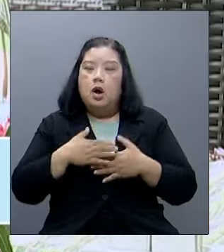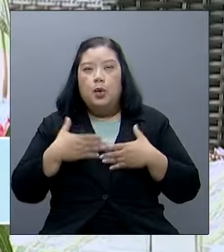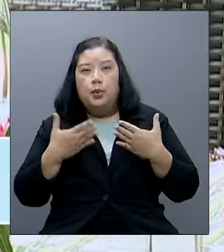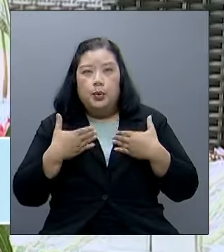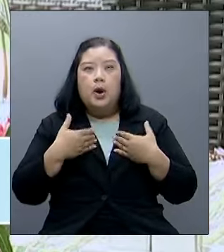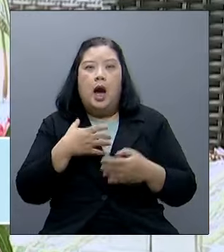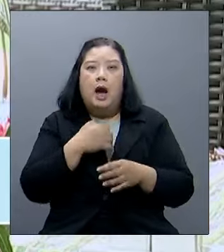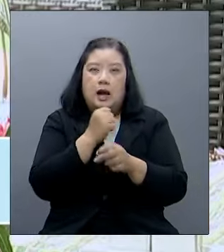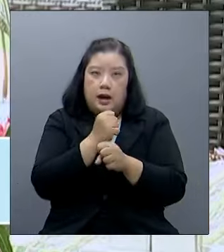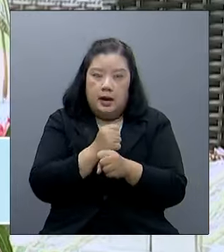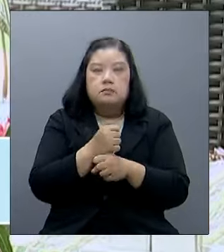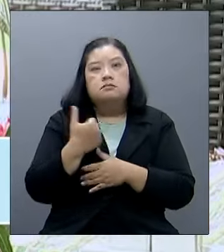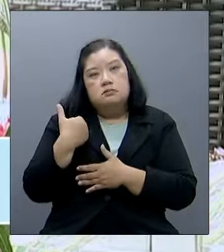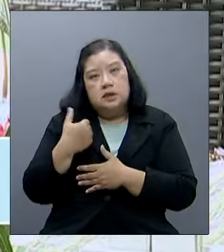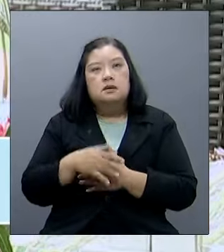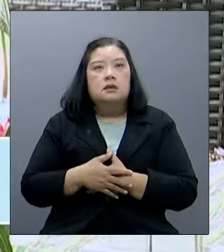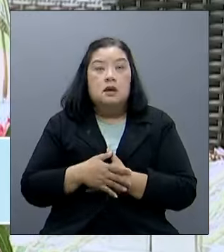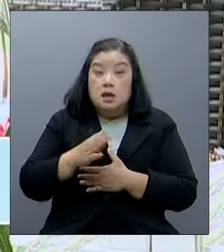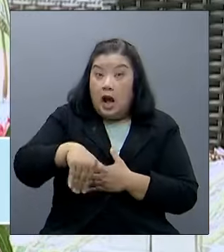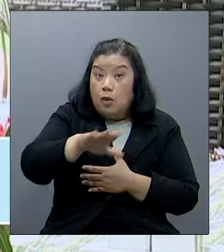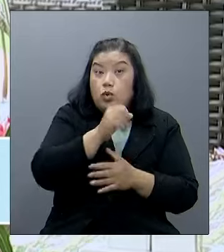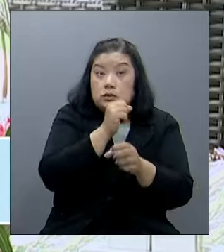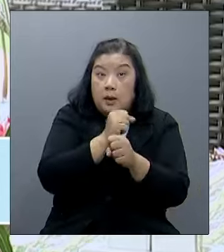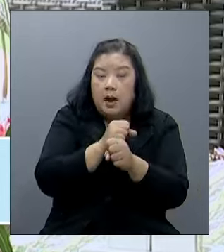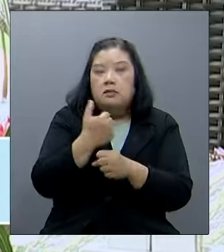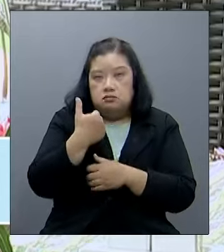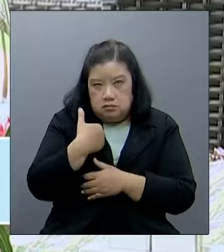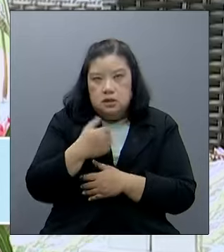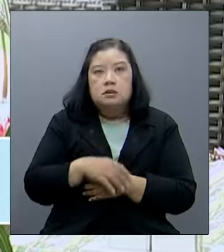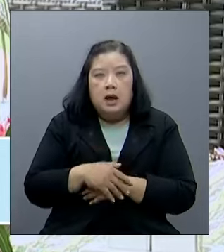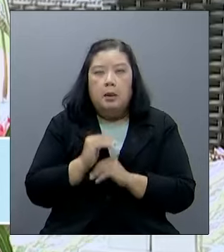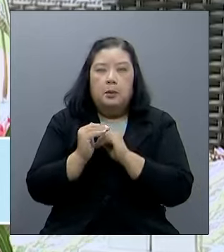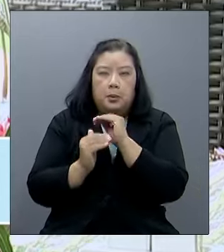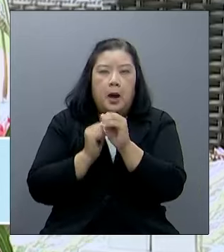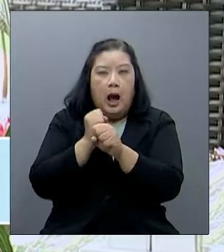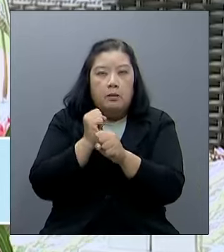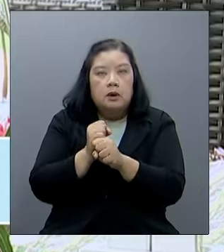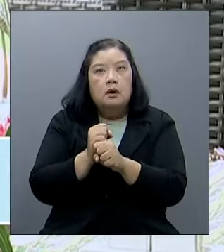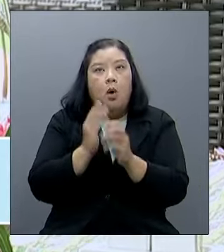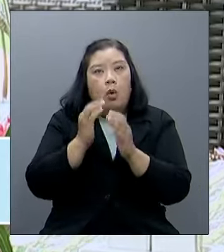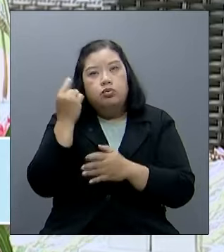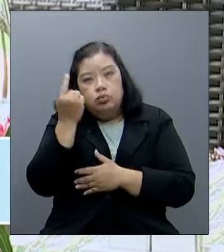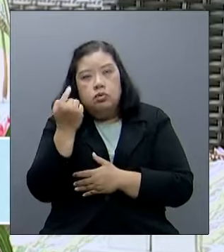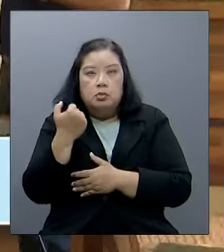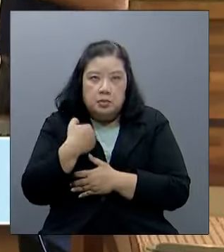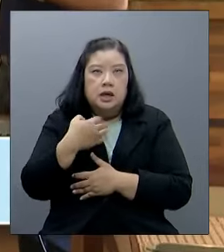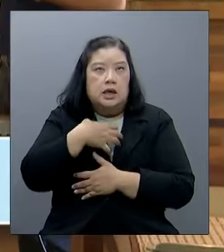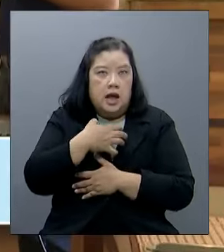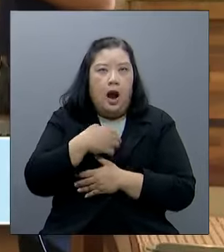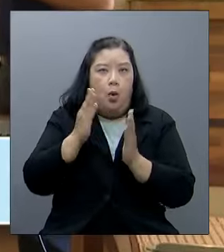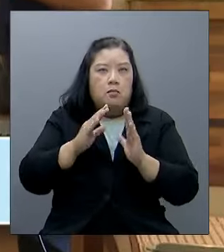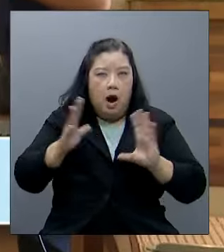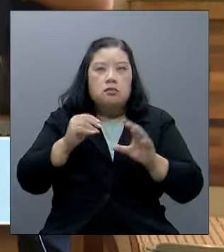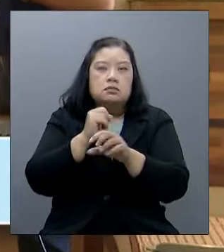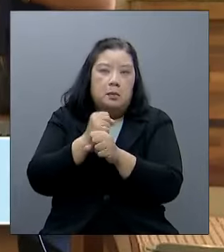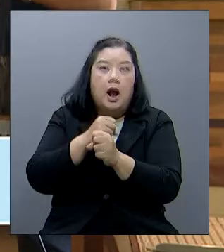ต้องยอมรับว่างานในสายด้านนี้นะครับมีการเจริญเติบโตนะครับงานโรงแรมเนี่ยมีความต้องการแรงงานที่เยอะนะครับ